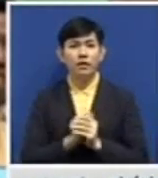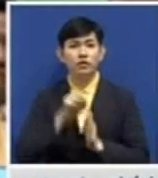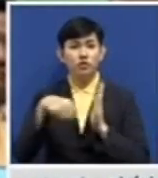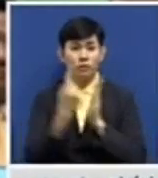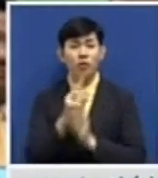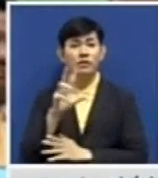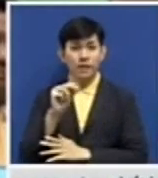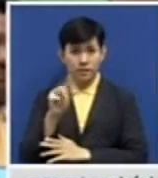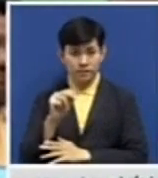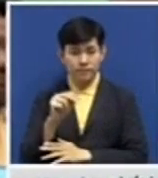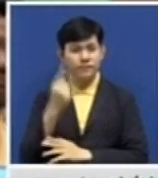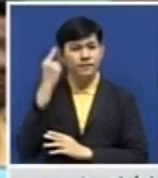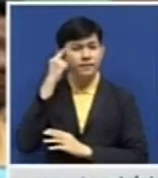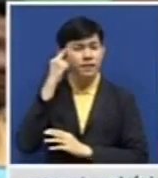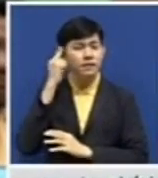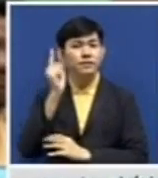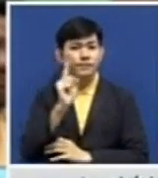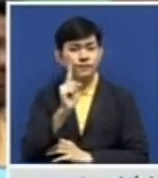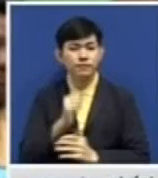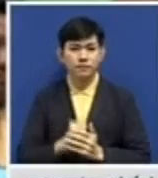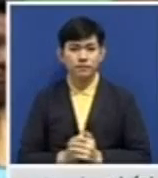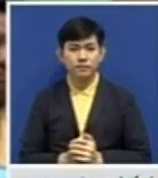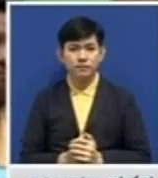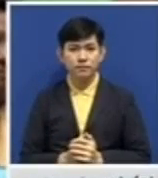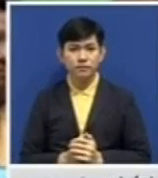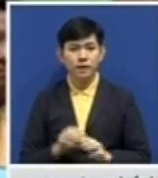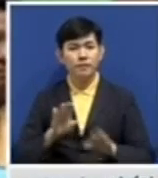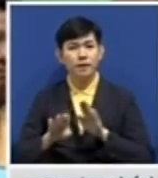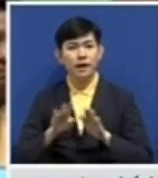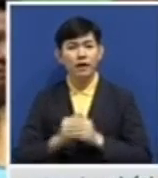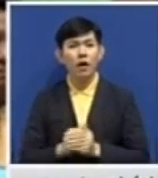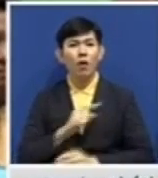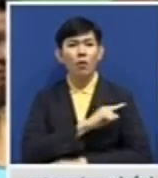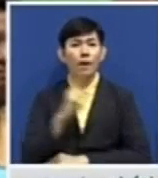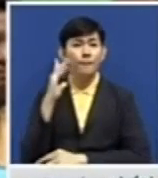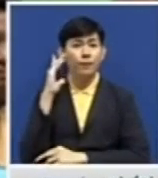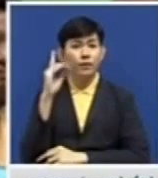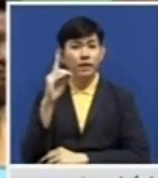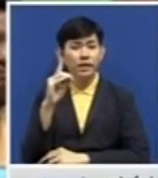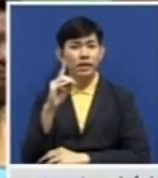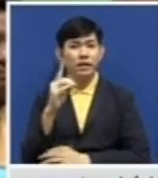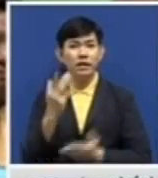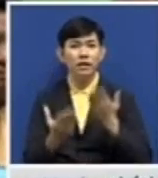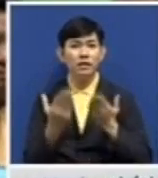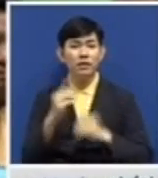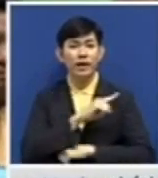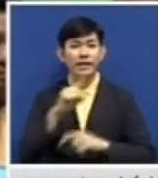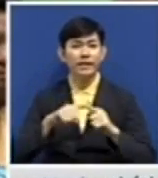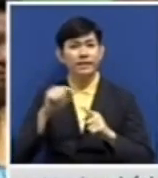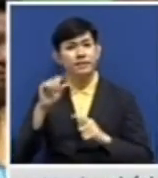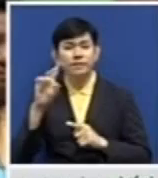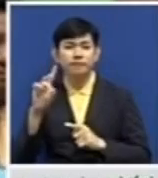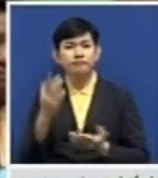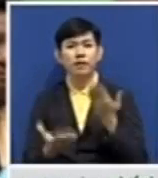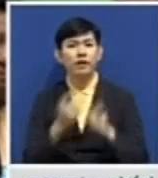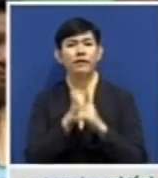งก็คาดการว่าอย่างน้อยก็วันพรุ่งนี้อาจจะเลยถึงวันที่27ก็ตาม